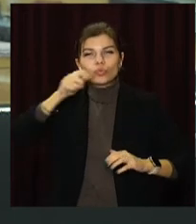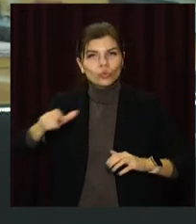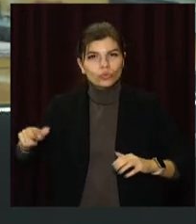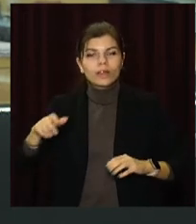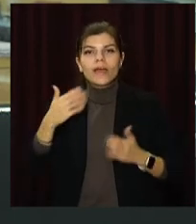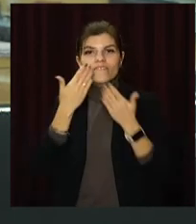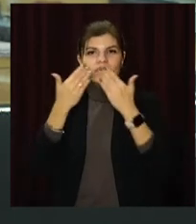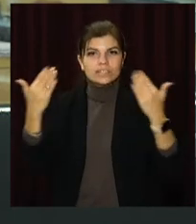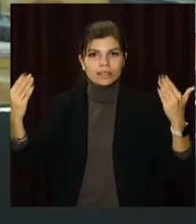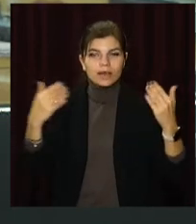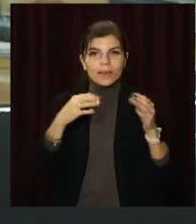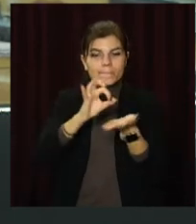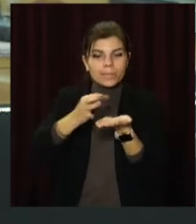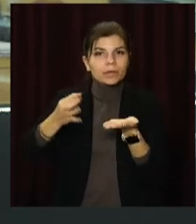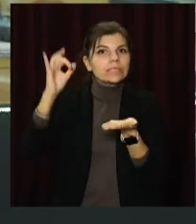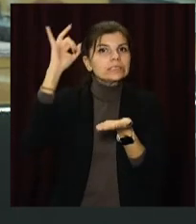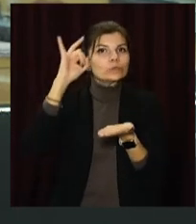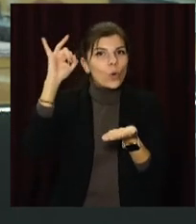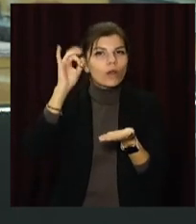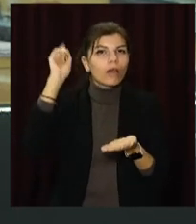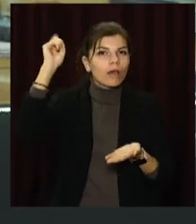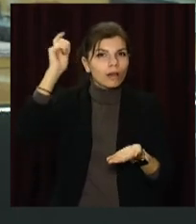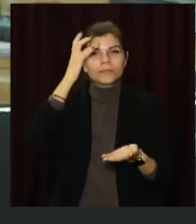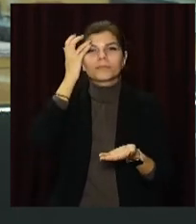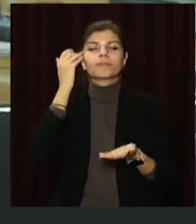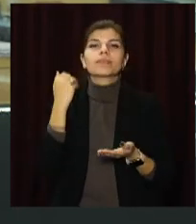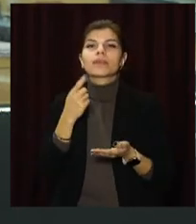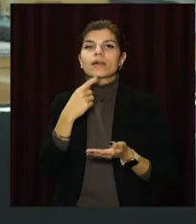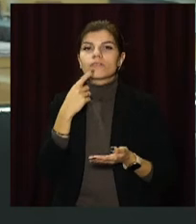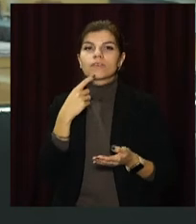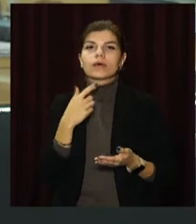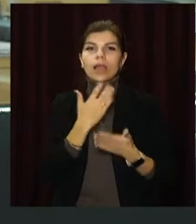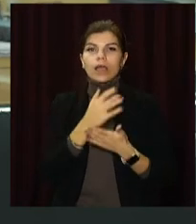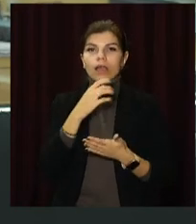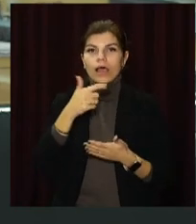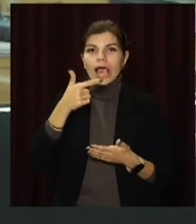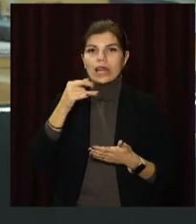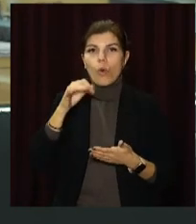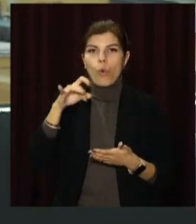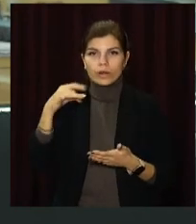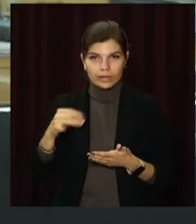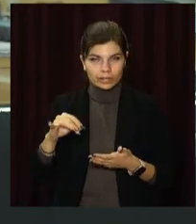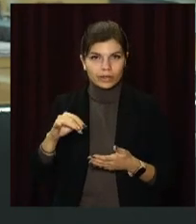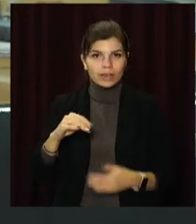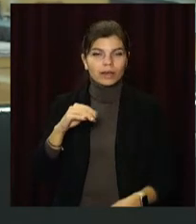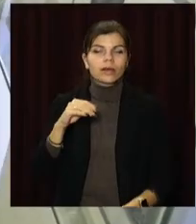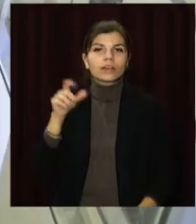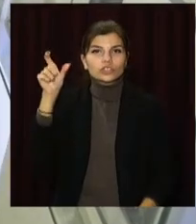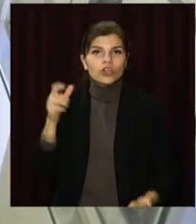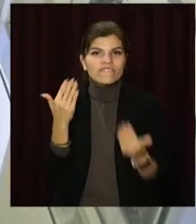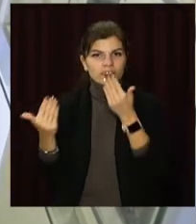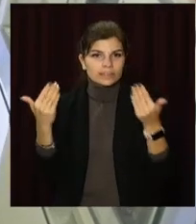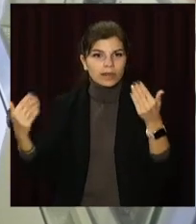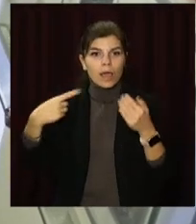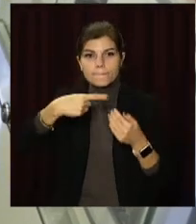виставку нумізматики та філателії. Експозиція створена на основі приватної колекції Григорія Розенфельда. Вона розташована на